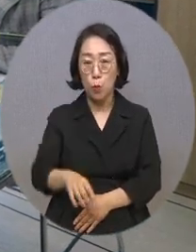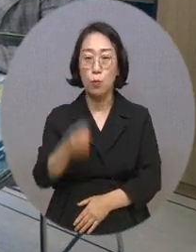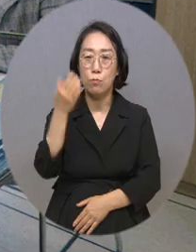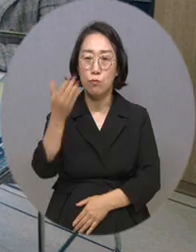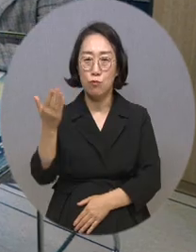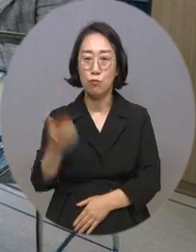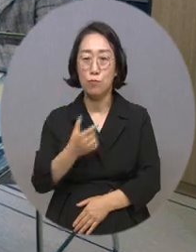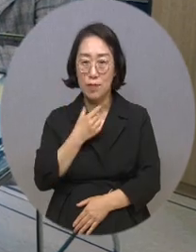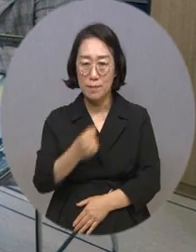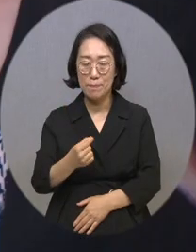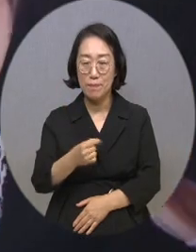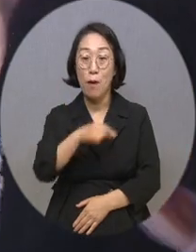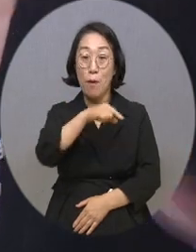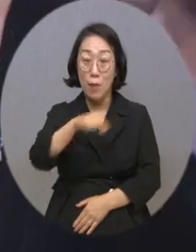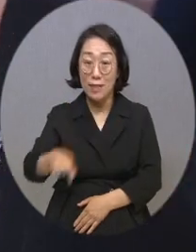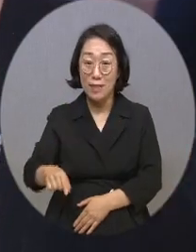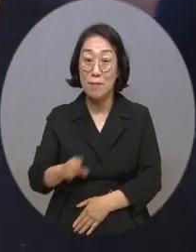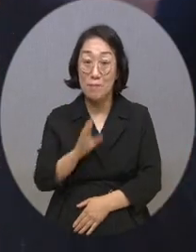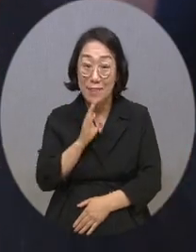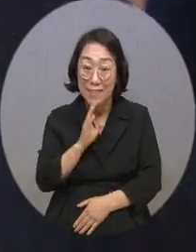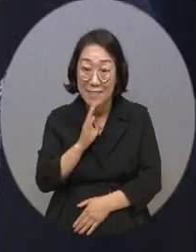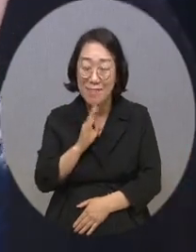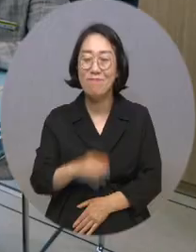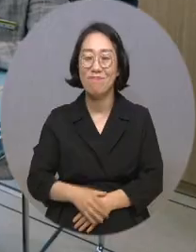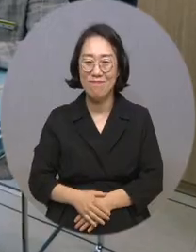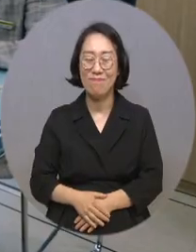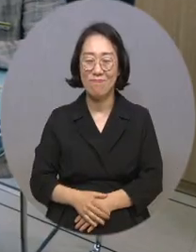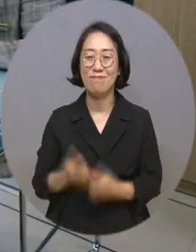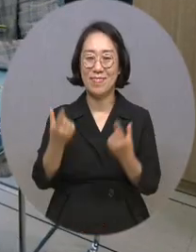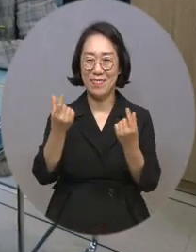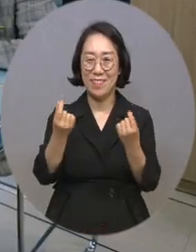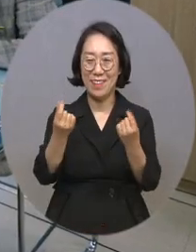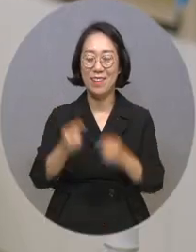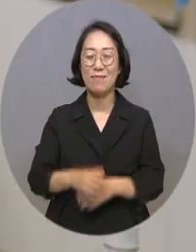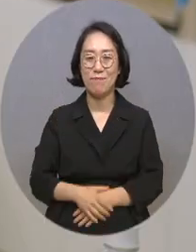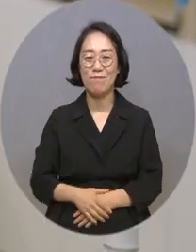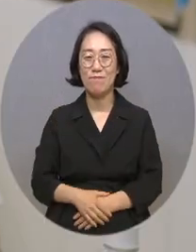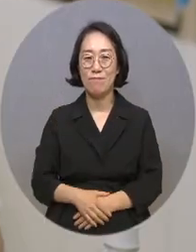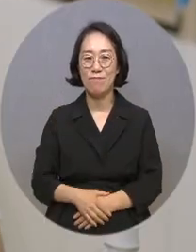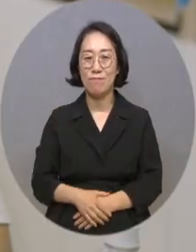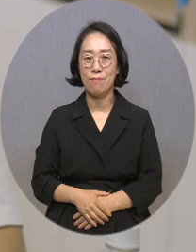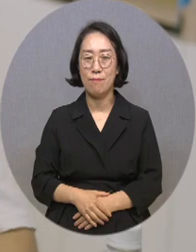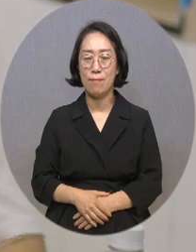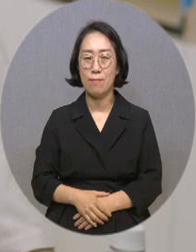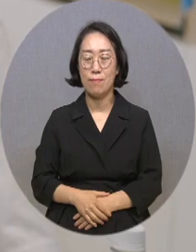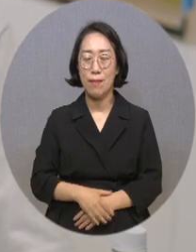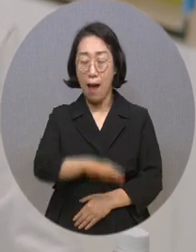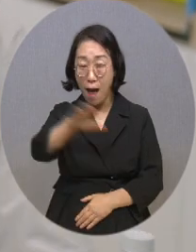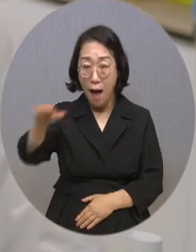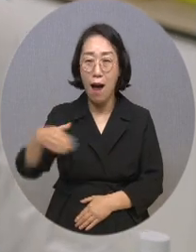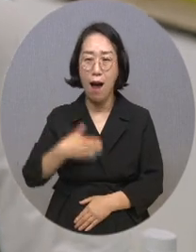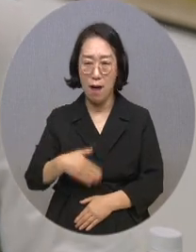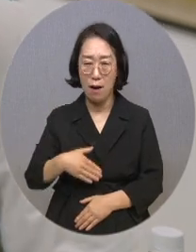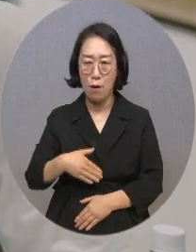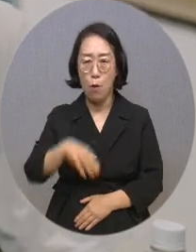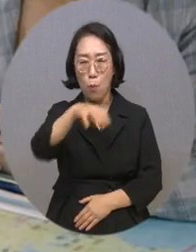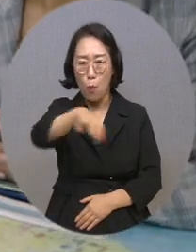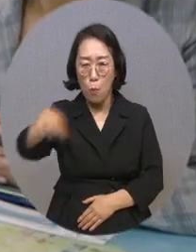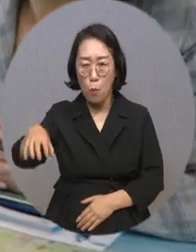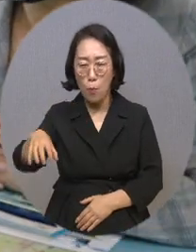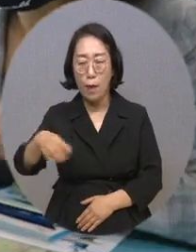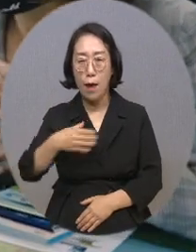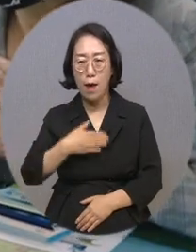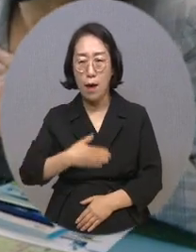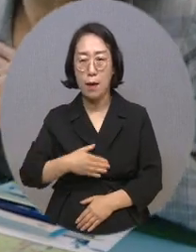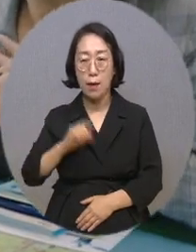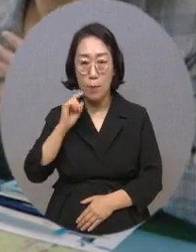여쭤보려고 온 것 같아요. 맞죠? 네 맞습니다. 정말 잘 들으셨군요. 네. 저는 근데 물론 다 알고 있죠. 남해 어디가 아름다운지.